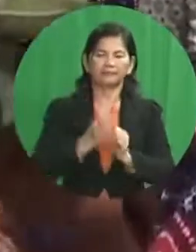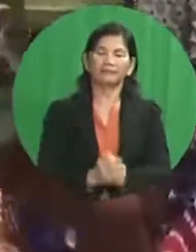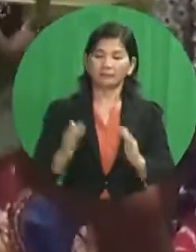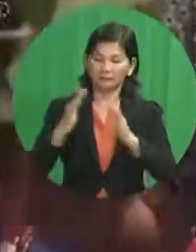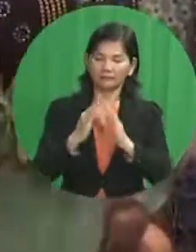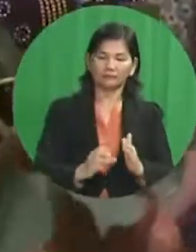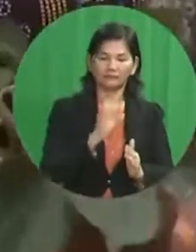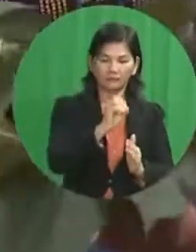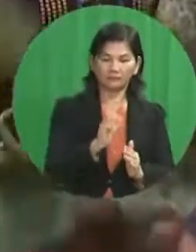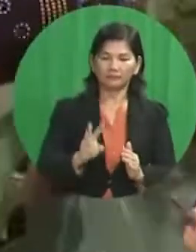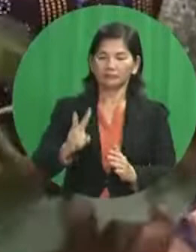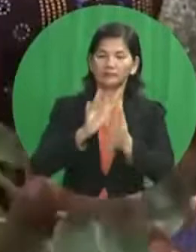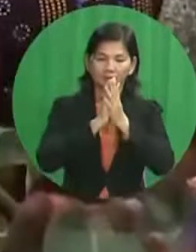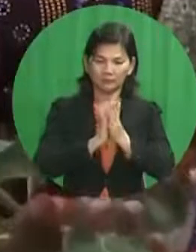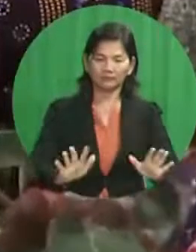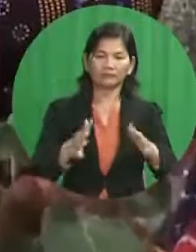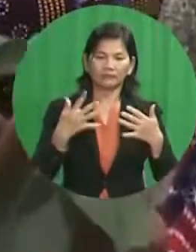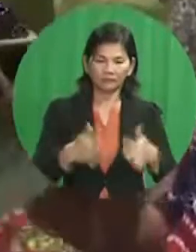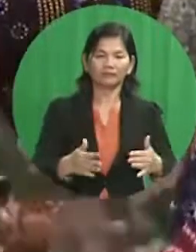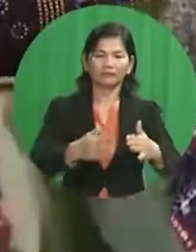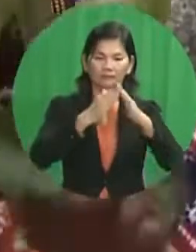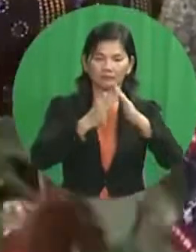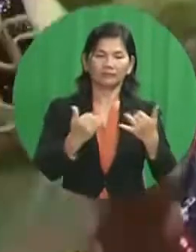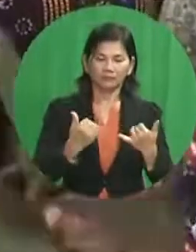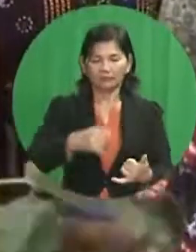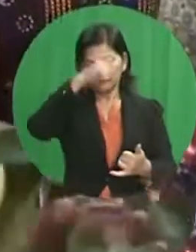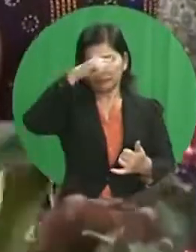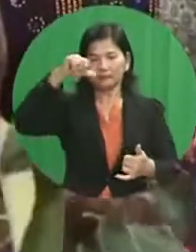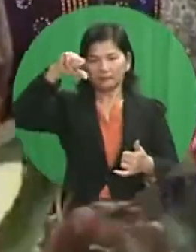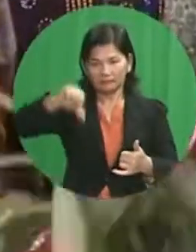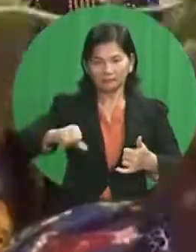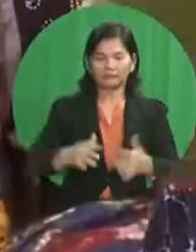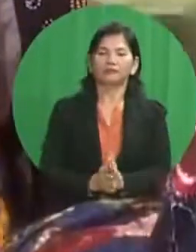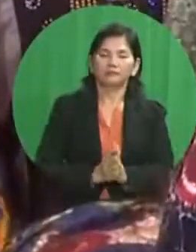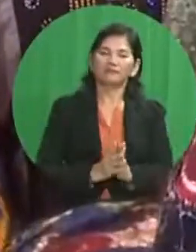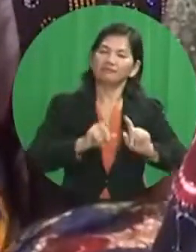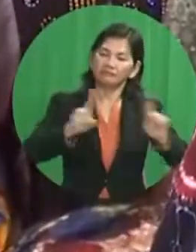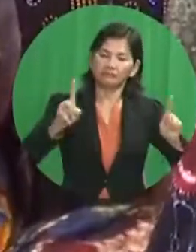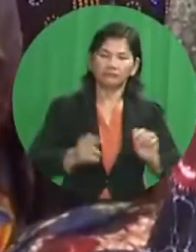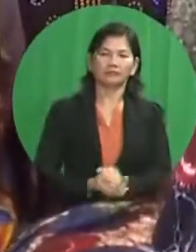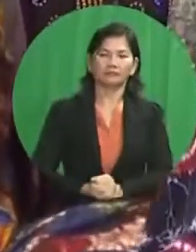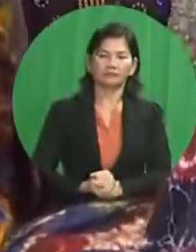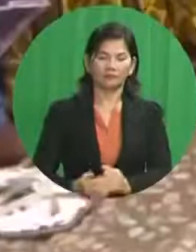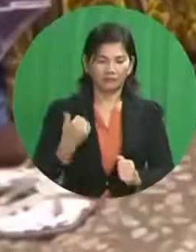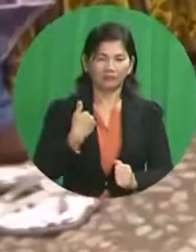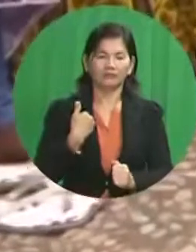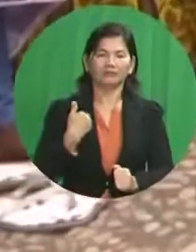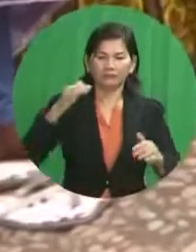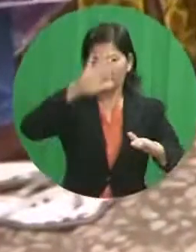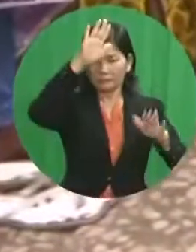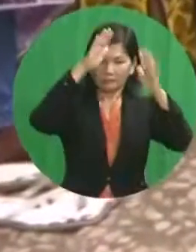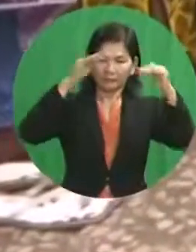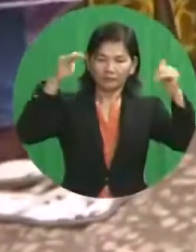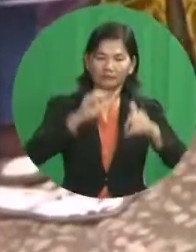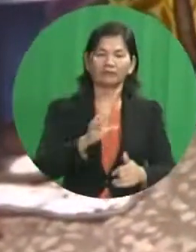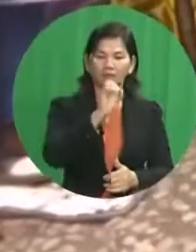ងអូវូជាកន្លែងសន្តិភាពប៉ុន្តែវាបានកើតឡើងរឿងមិនល្អហើយវាជារឿងចម្លែកសម្រាប់ពួកយើងព្រះមហាក្សត្រនៃអាណាចក្រ